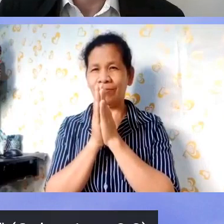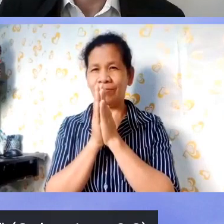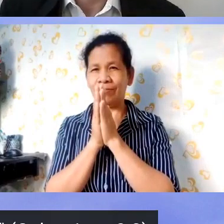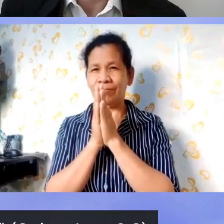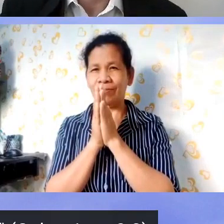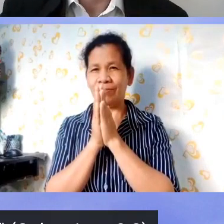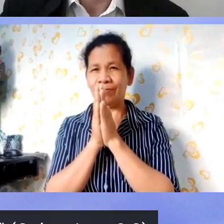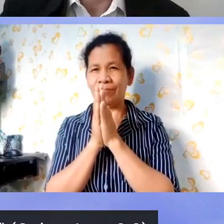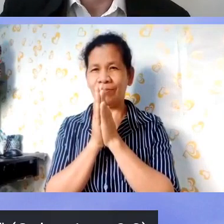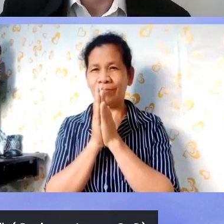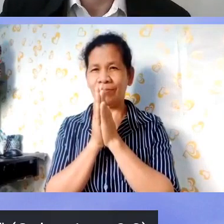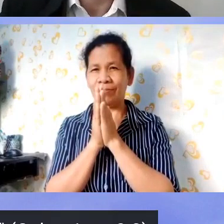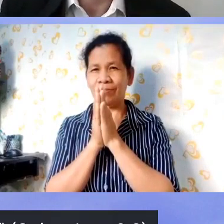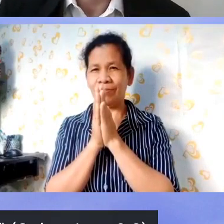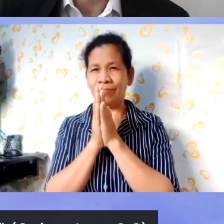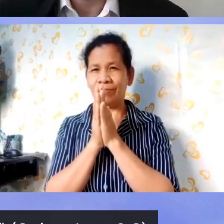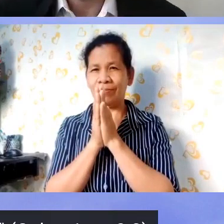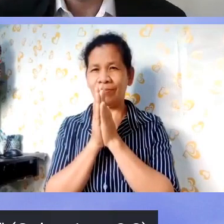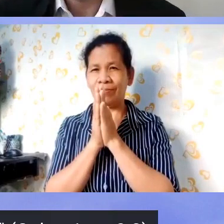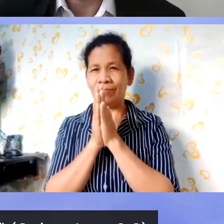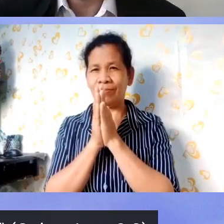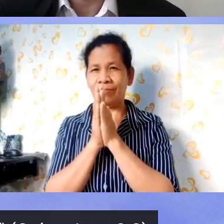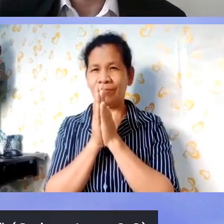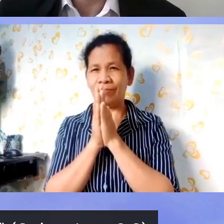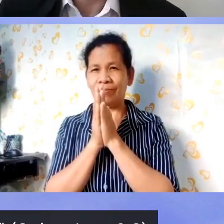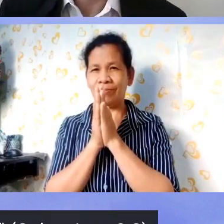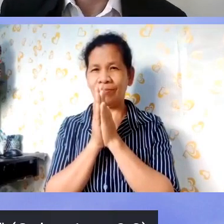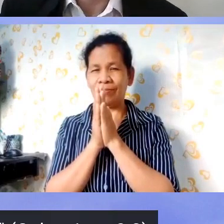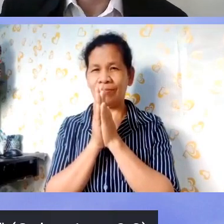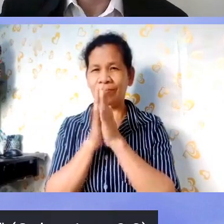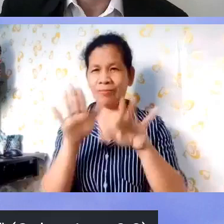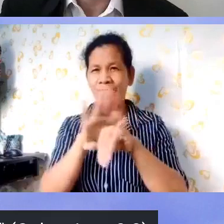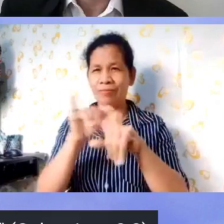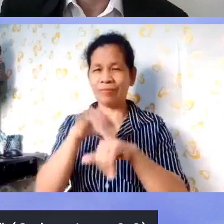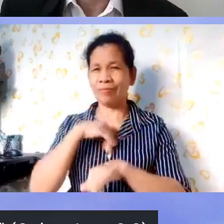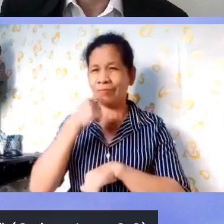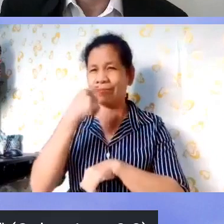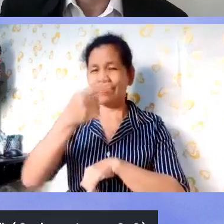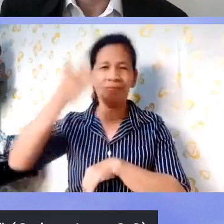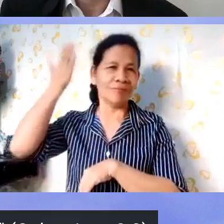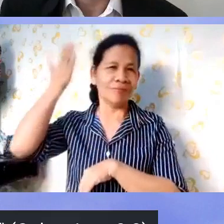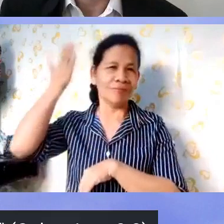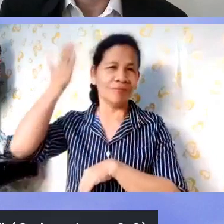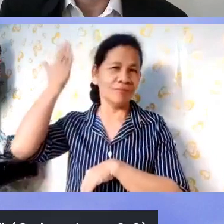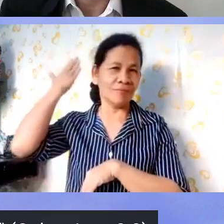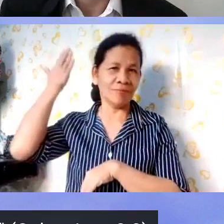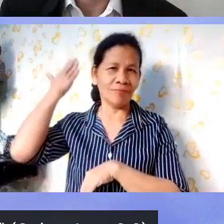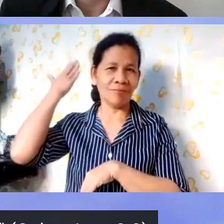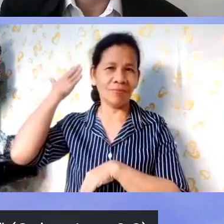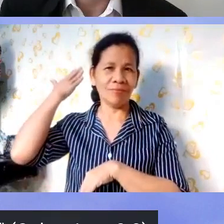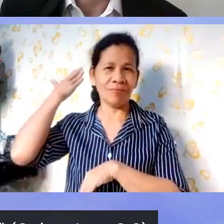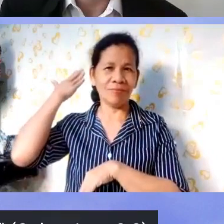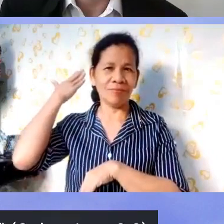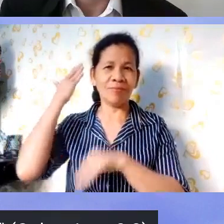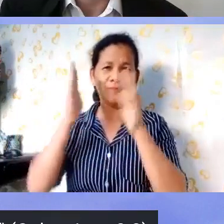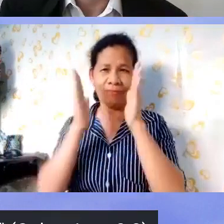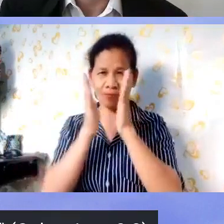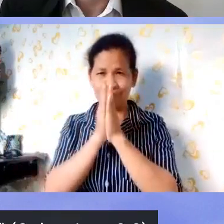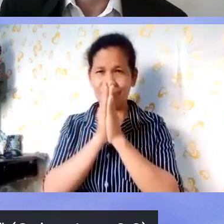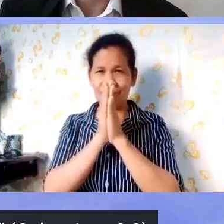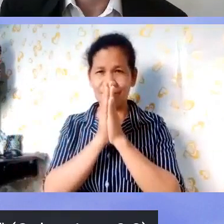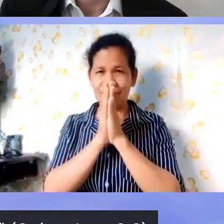Kagaya nga ng sinabi ko po sa inyo noong mga nakaraan ay ang panalangin ay siya